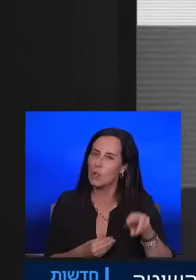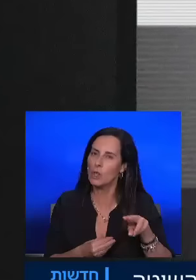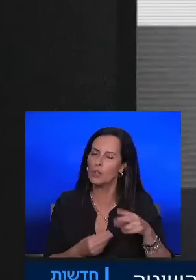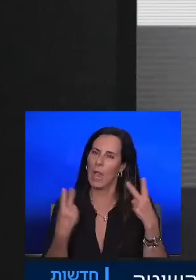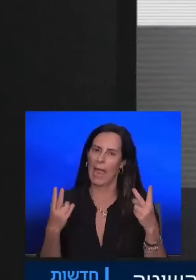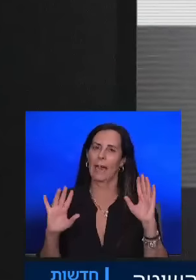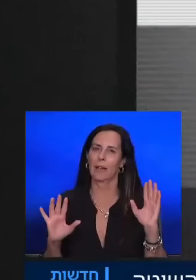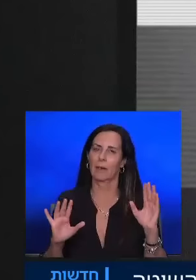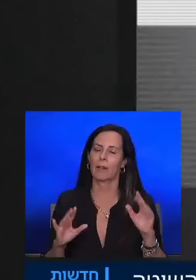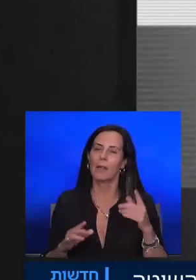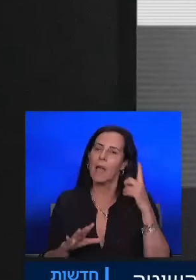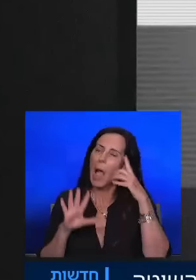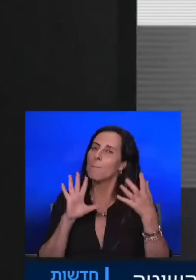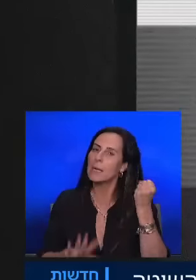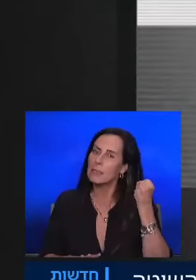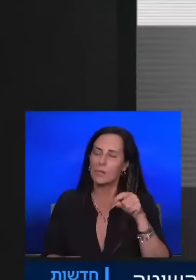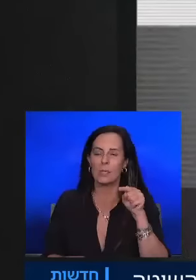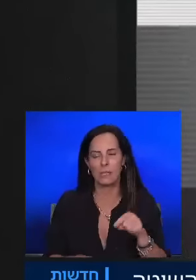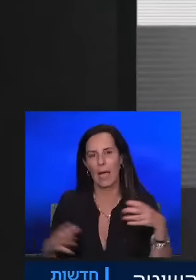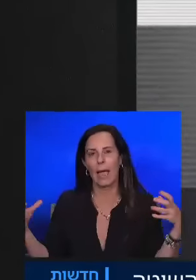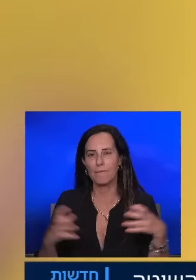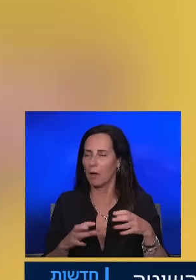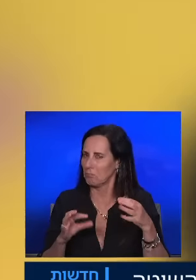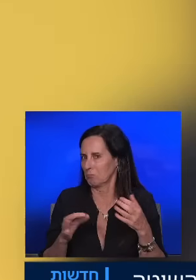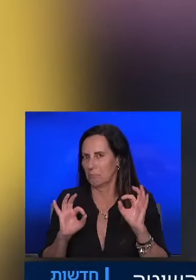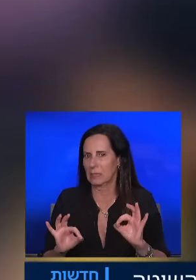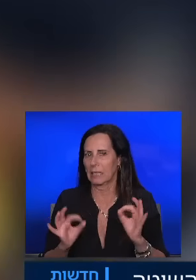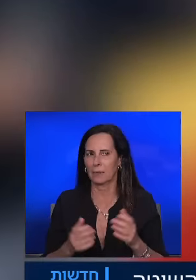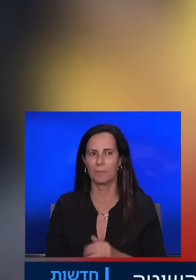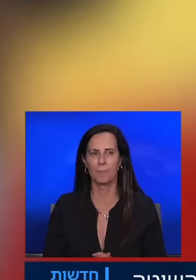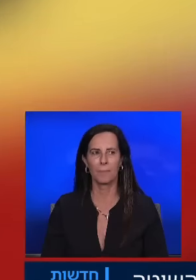ערך. המסקנה הסופית היא שמדובר בחברה לגיטימית.